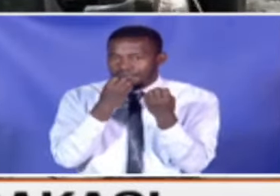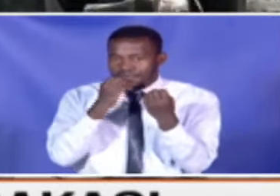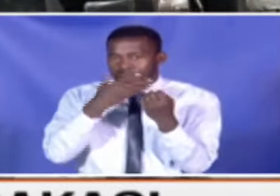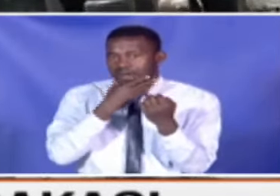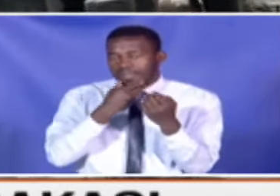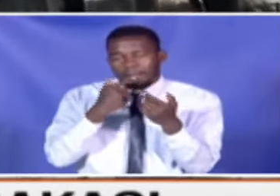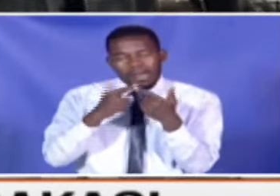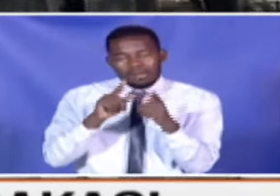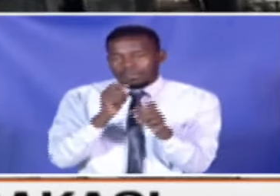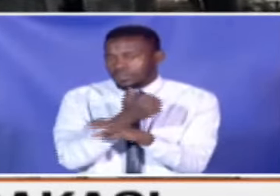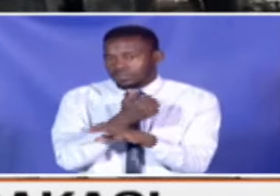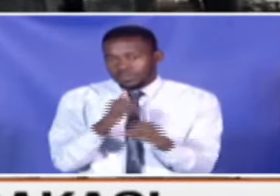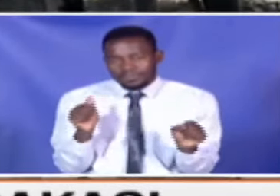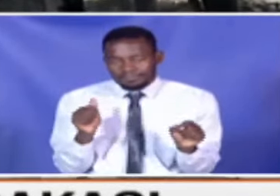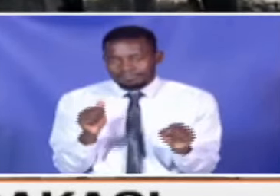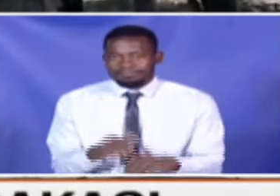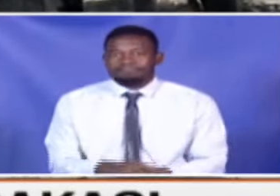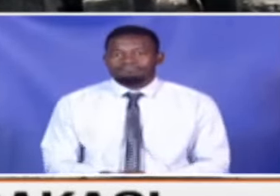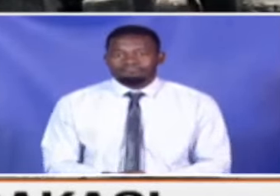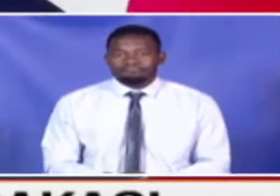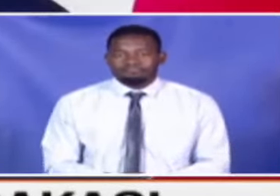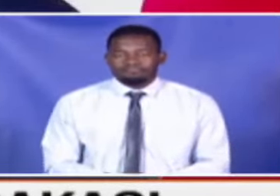kutamausha. Kufika kiwango kile